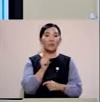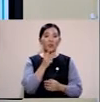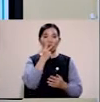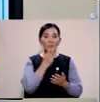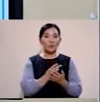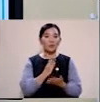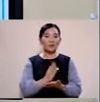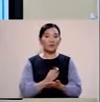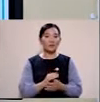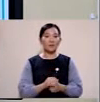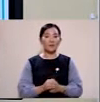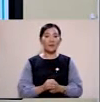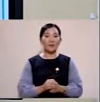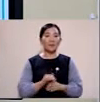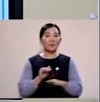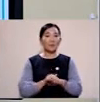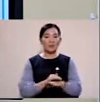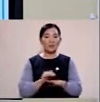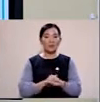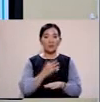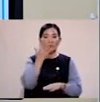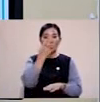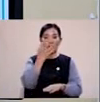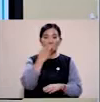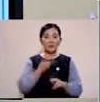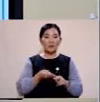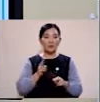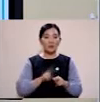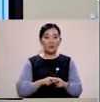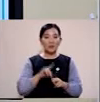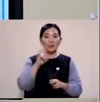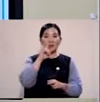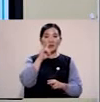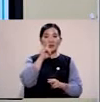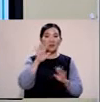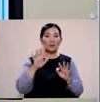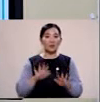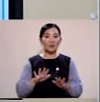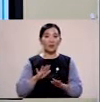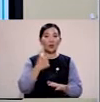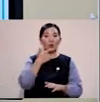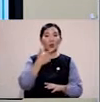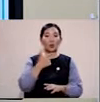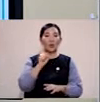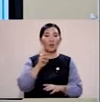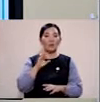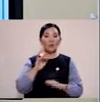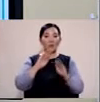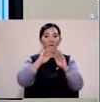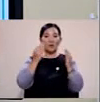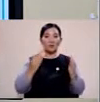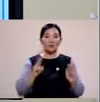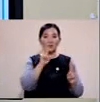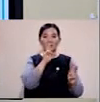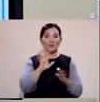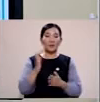ko'ryapsiz? Barakalla. Rasmimizda Samarqanddagi Go'ra Amir maqbarasi